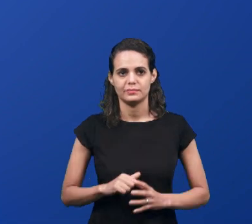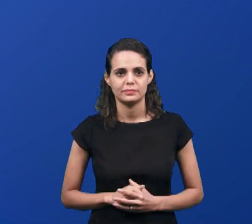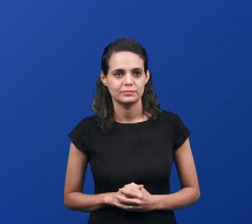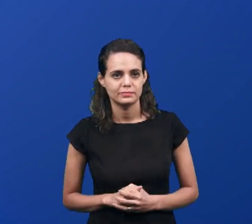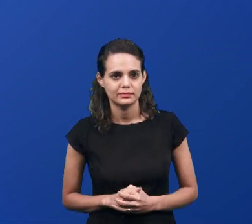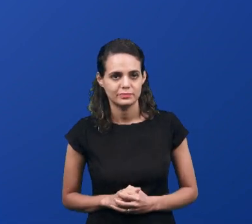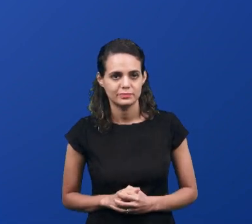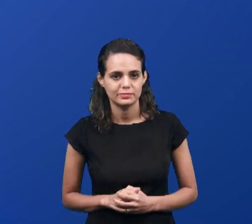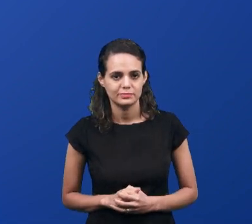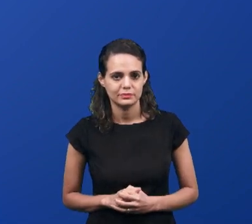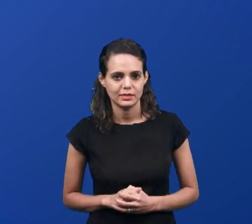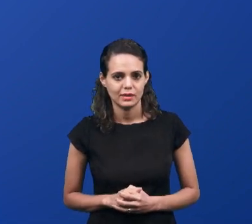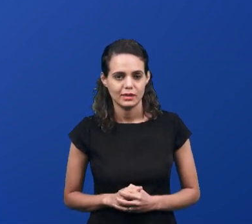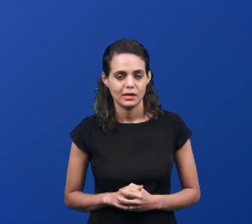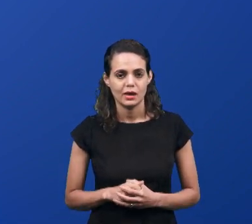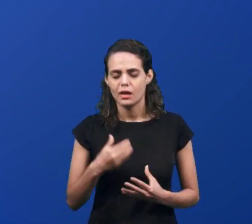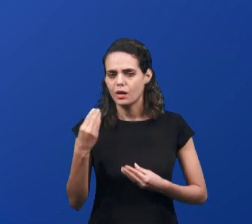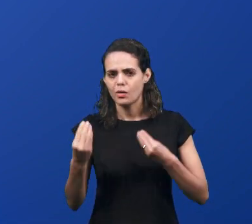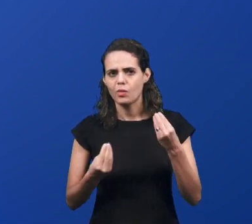manifestation?